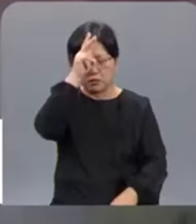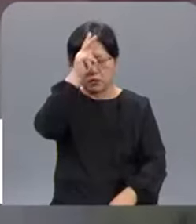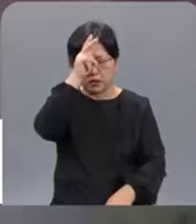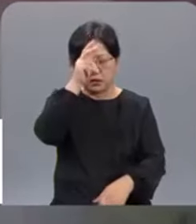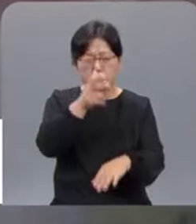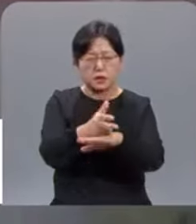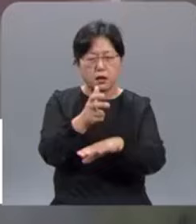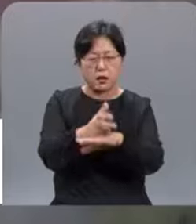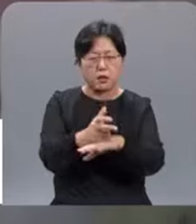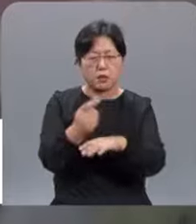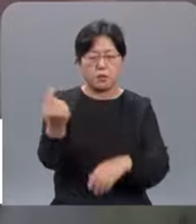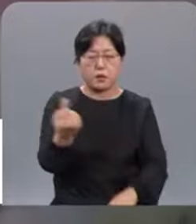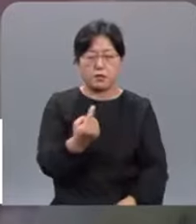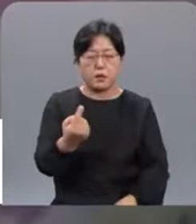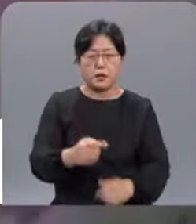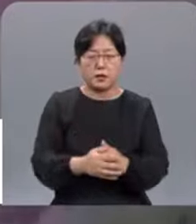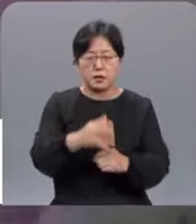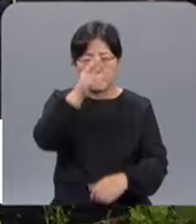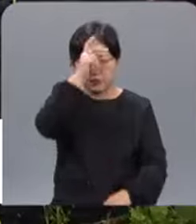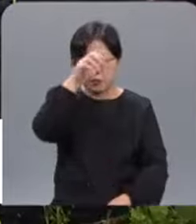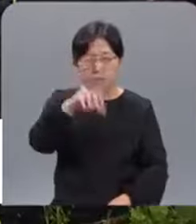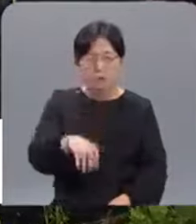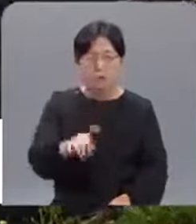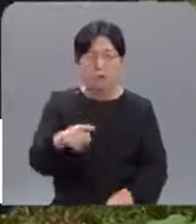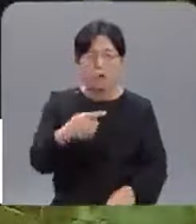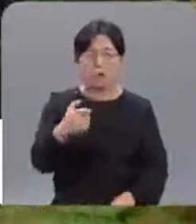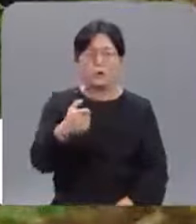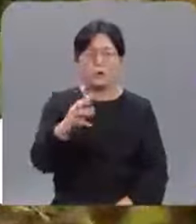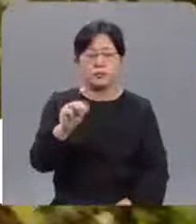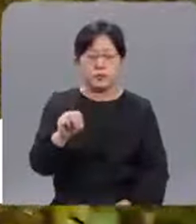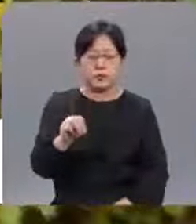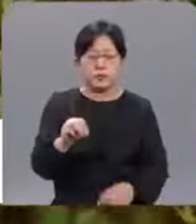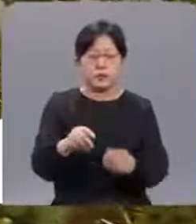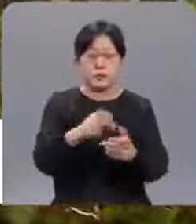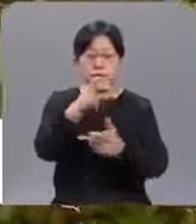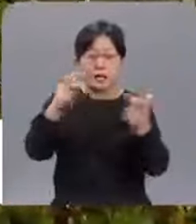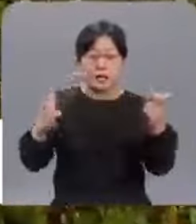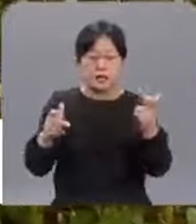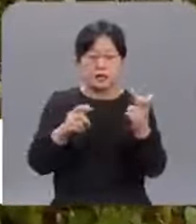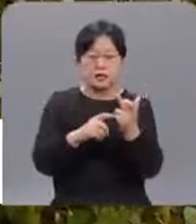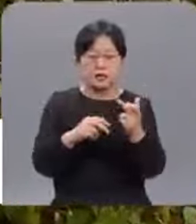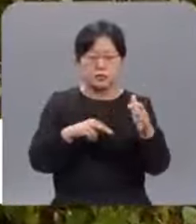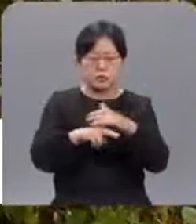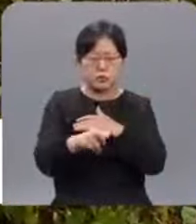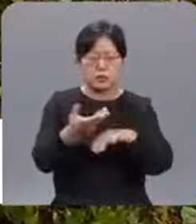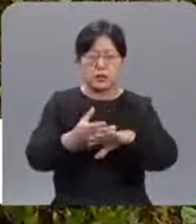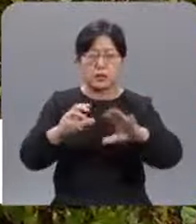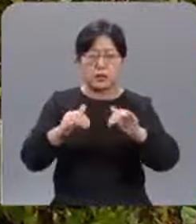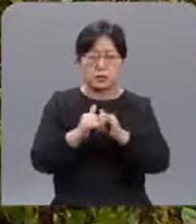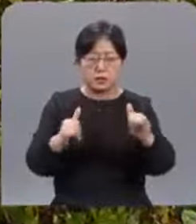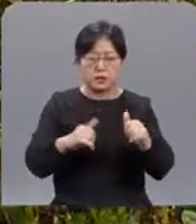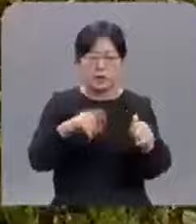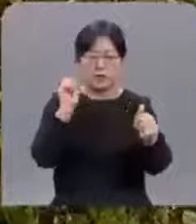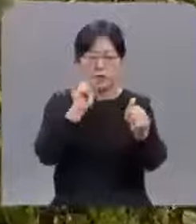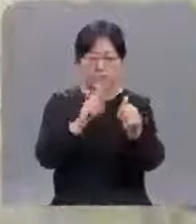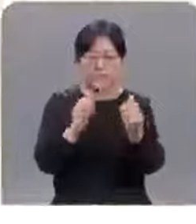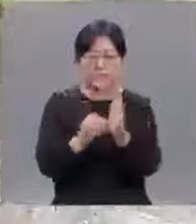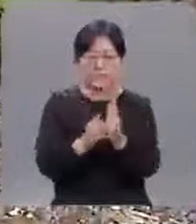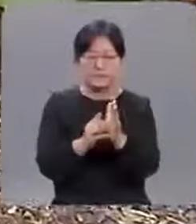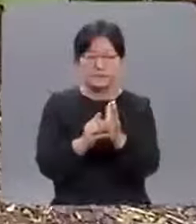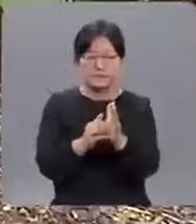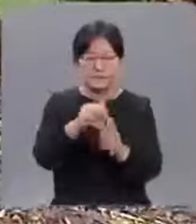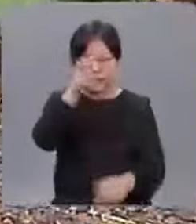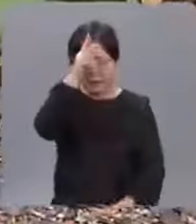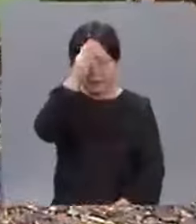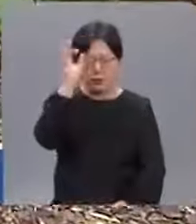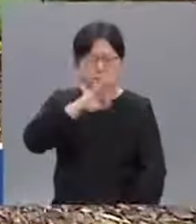호송차 이동합니다 경찰서에서 150m 정도 떨어진 야산에서 도주한 외국인이 발견된 겁니다